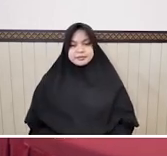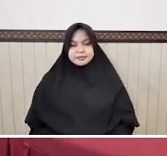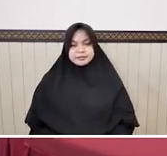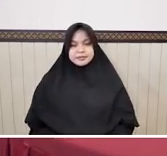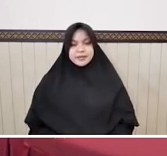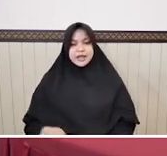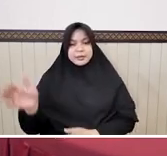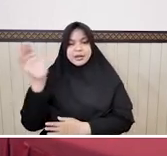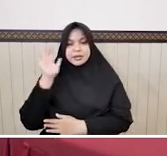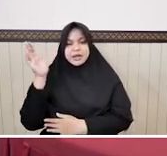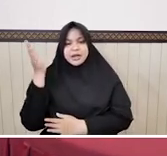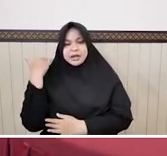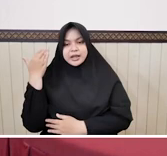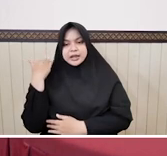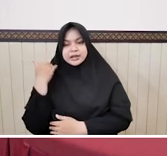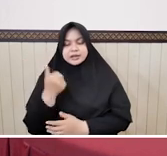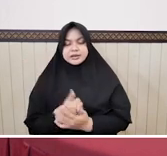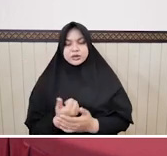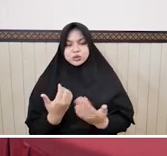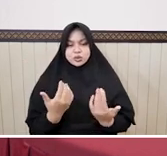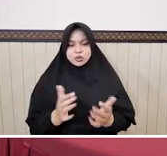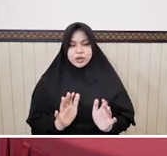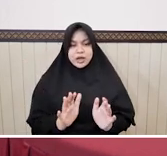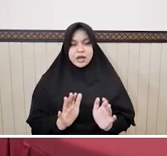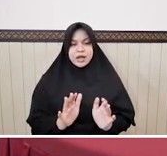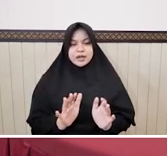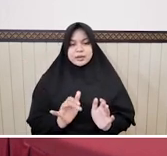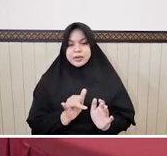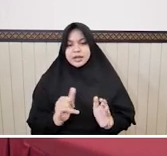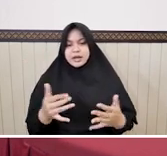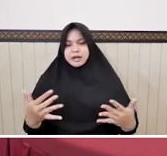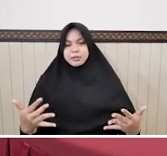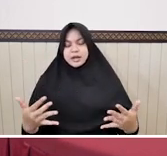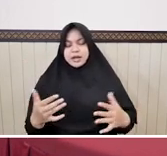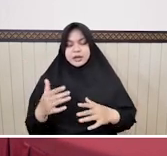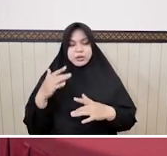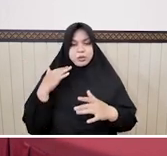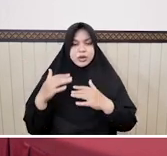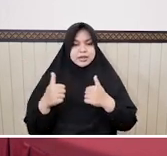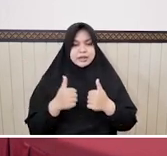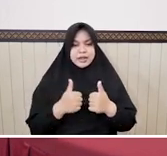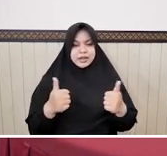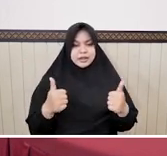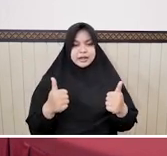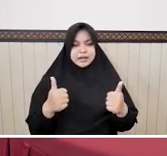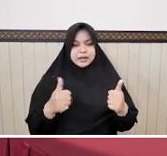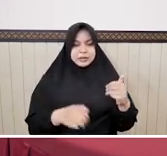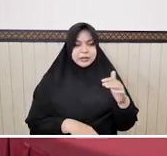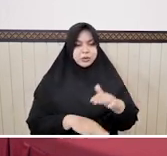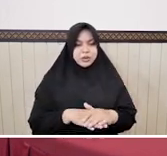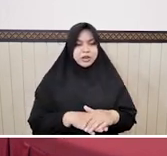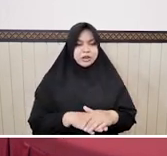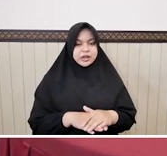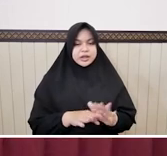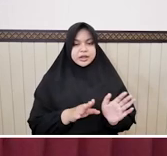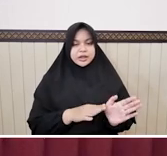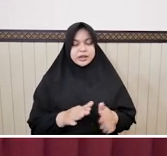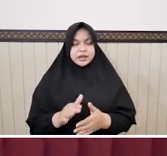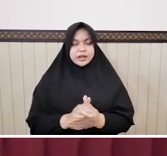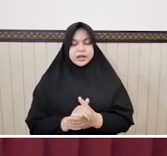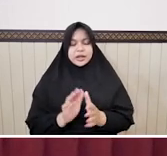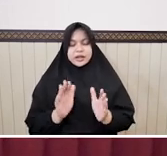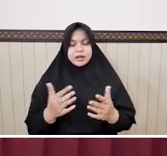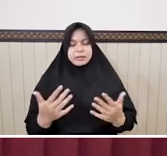Yang kan tadi sudah sejauh mana sih akomodasi yang layak ini dipenuhi dan